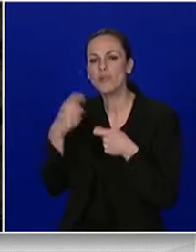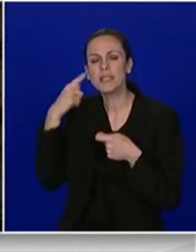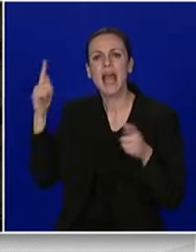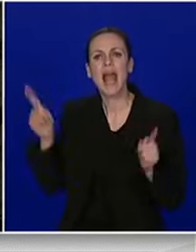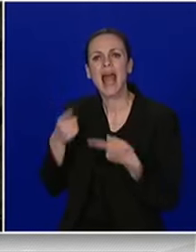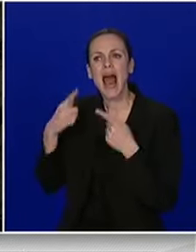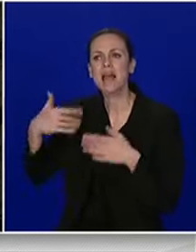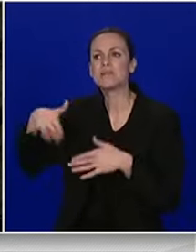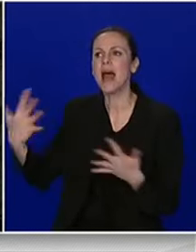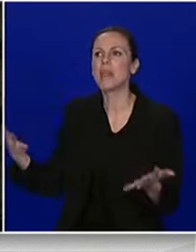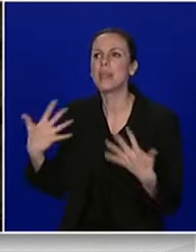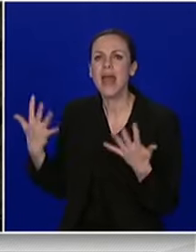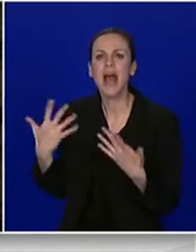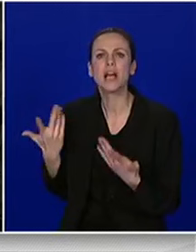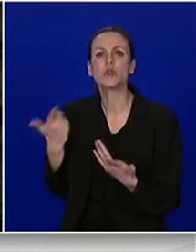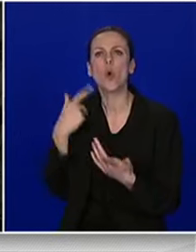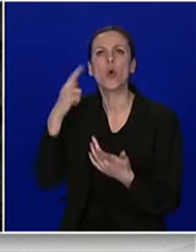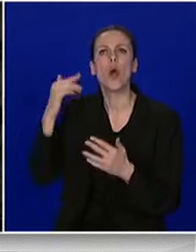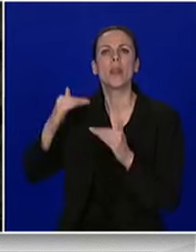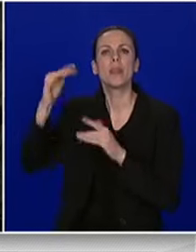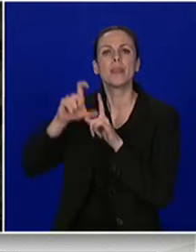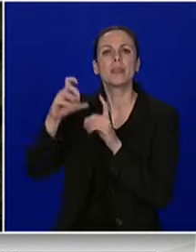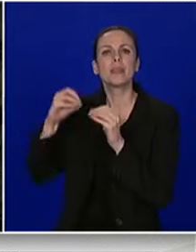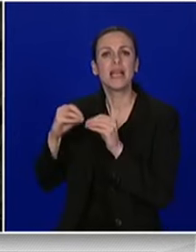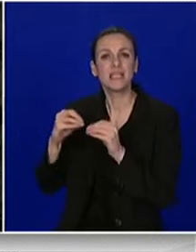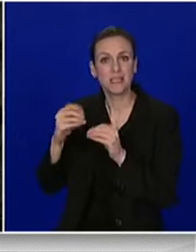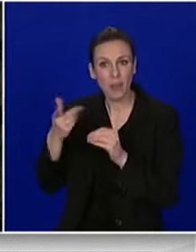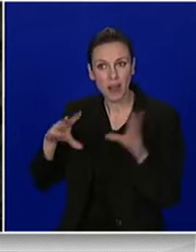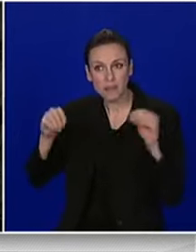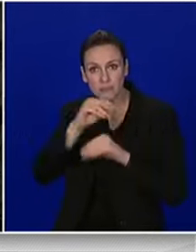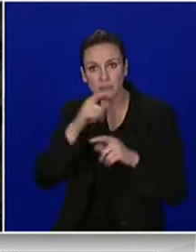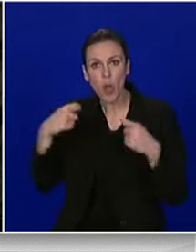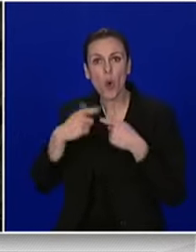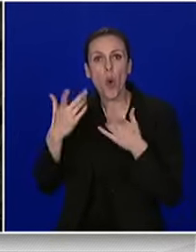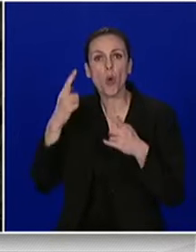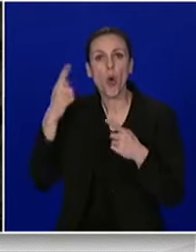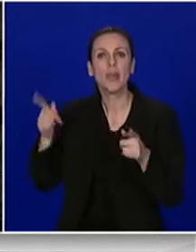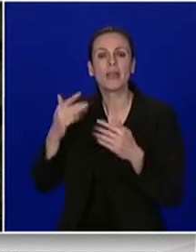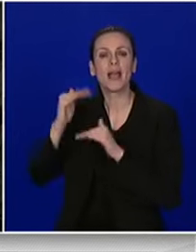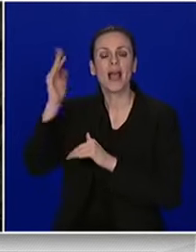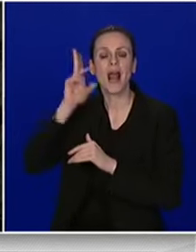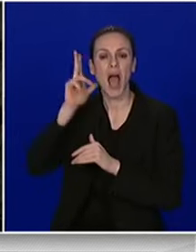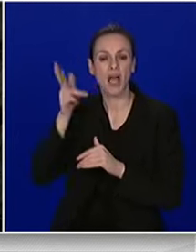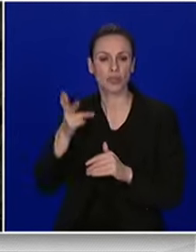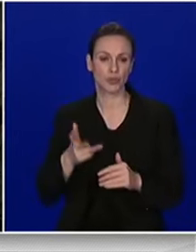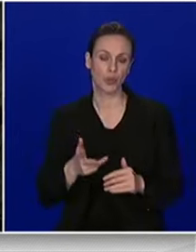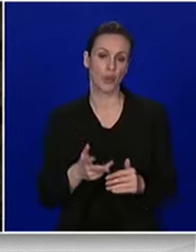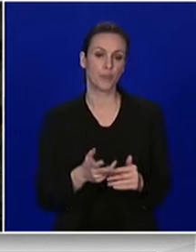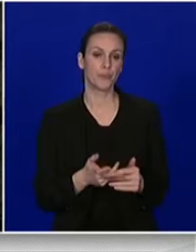na terasama? Koliko decibela i je li se uopće pričalo o decibelima?